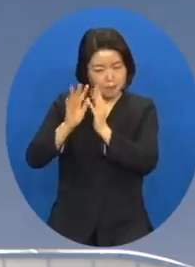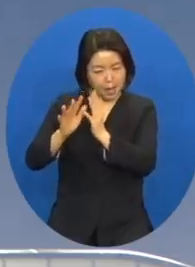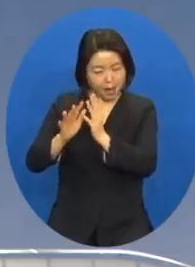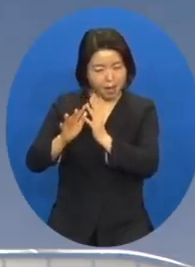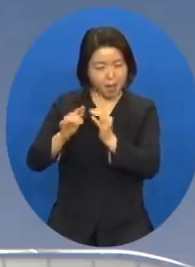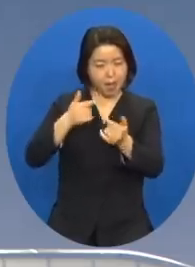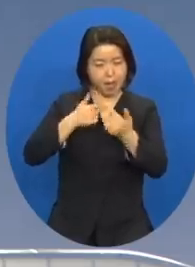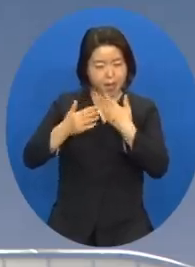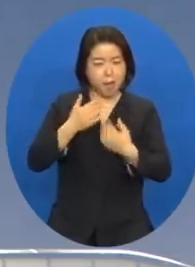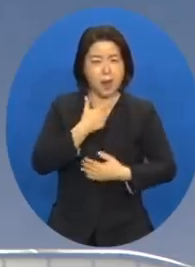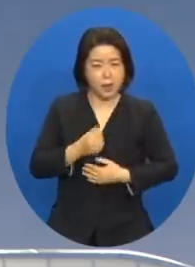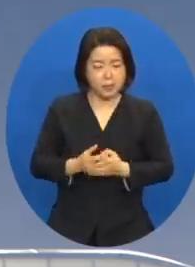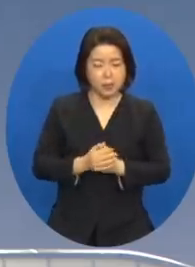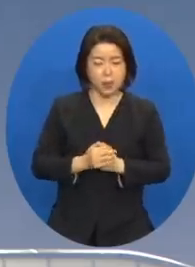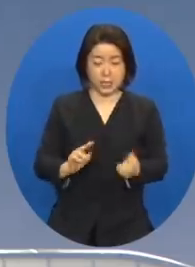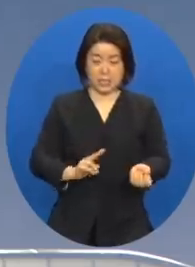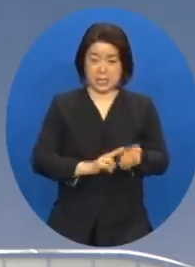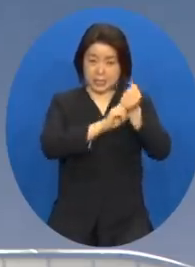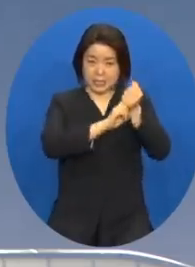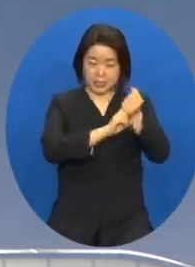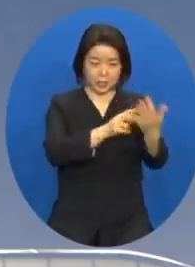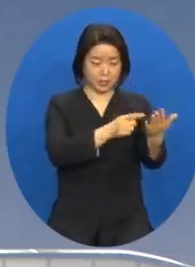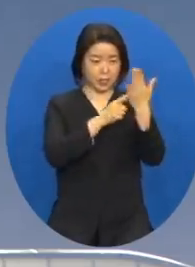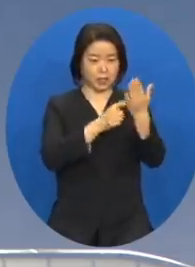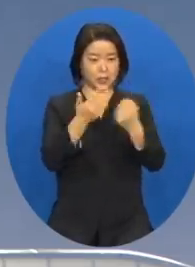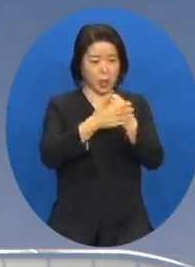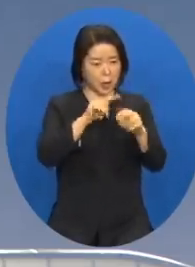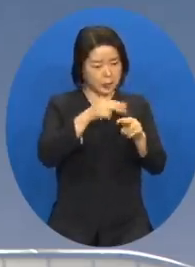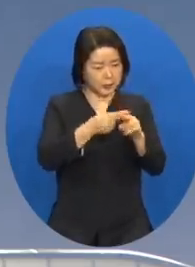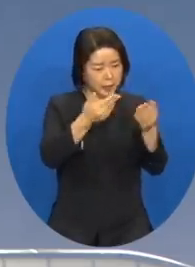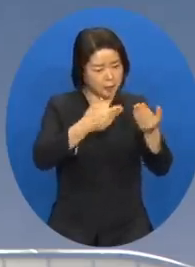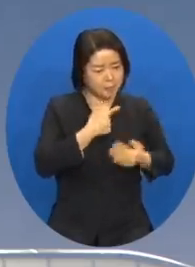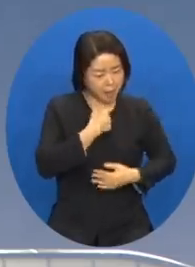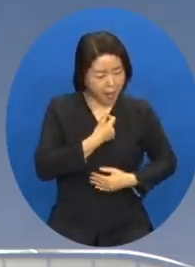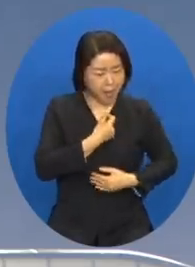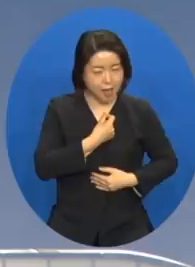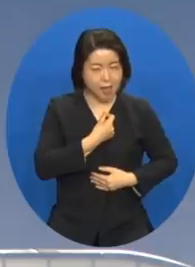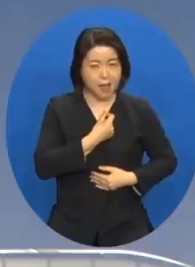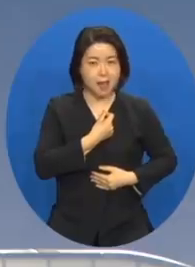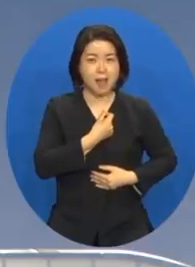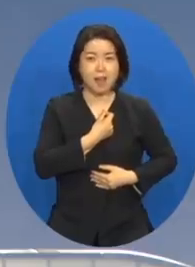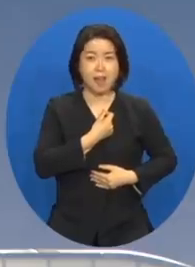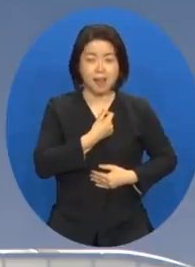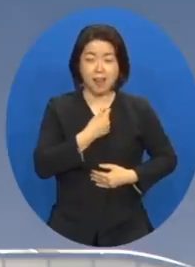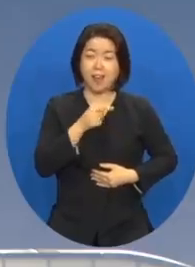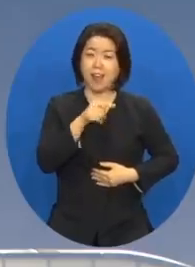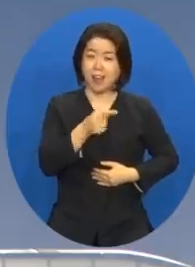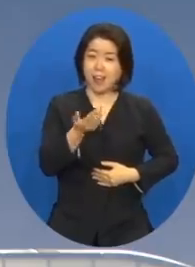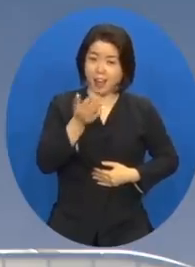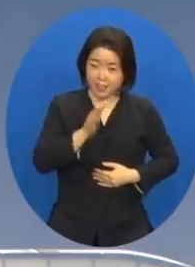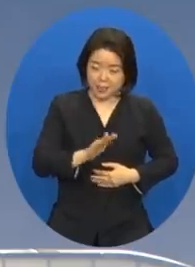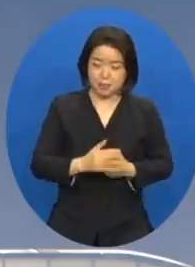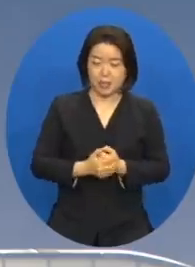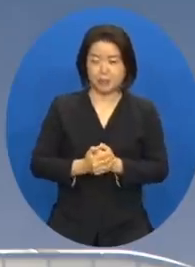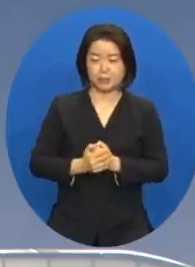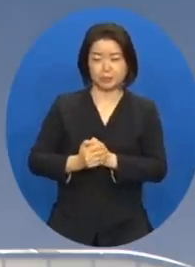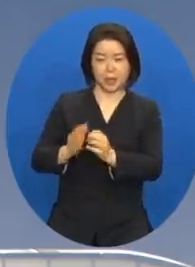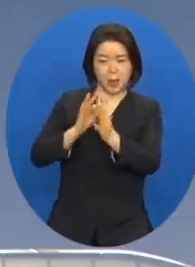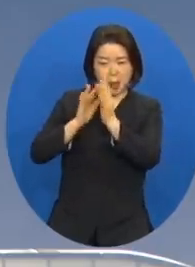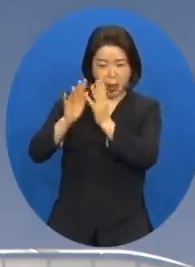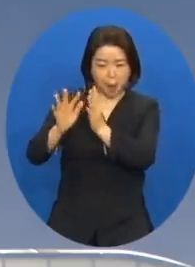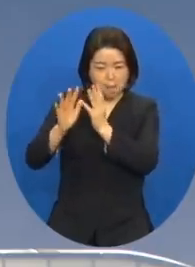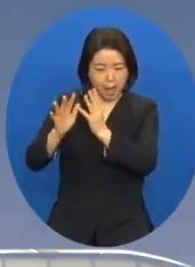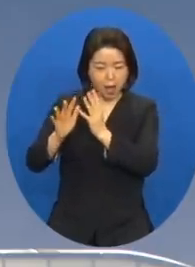좋겠어요. 기적이 나타나는 그런 은사를 좀 받았으면 좋겠어요. 여러분 그렇지만 방언을 하게